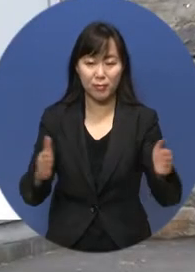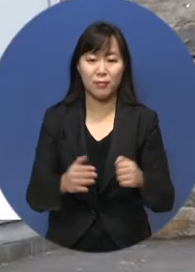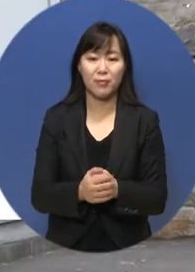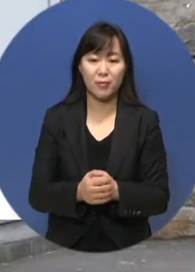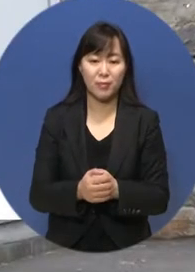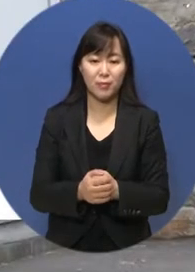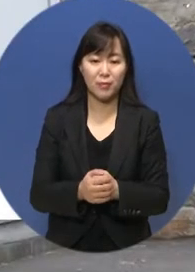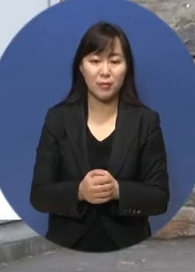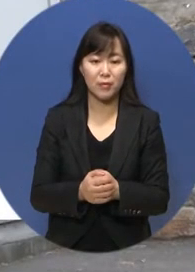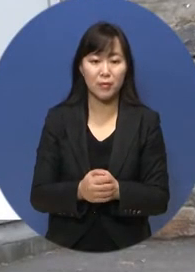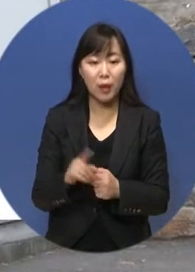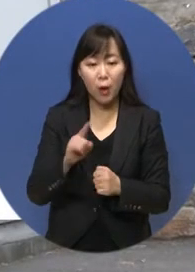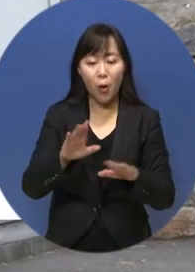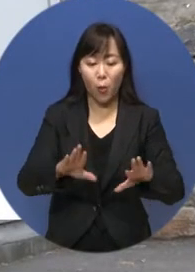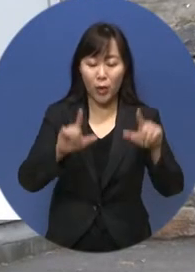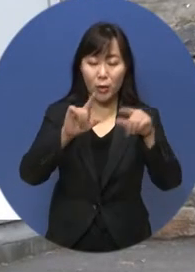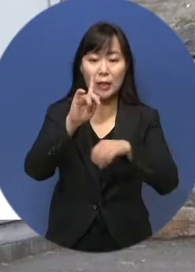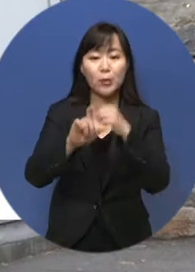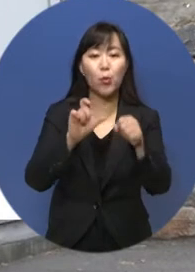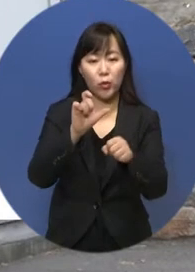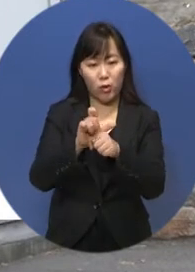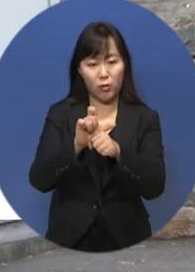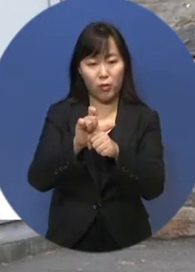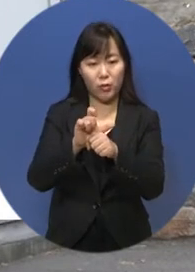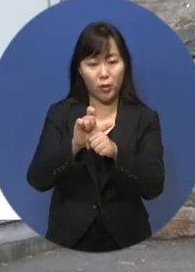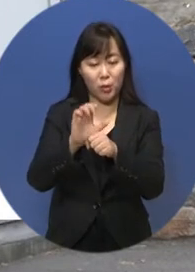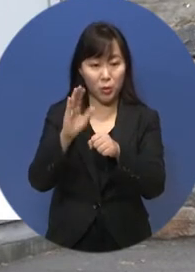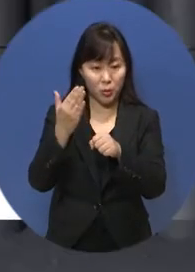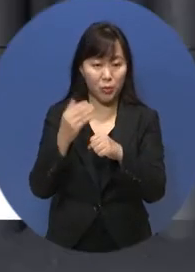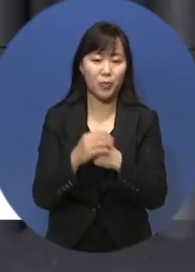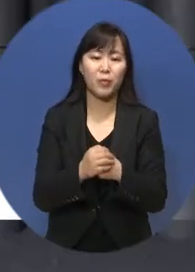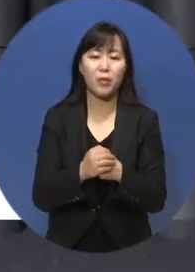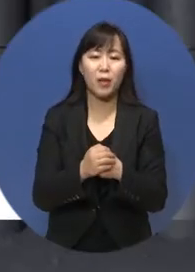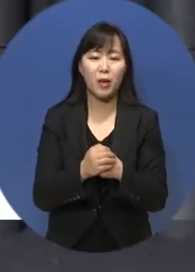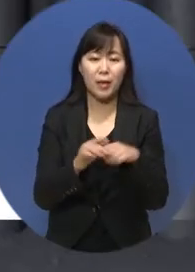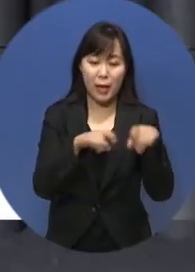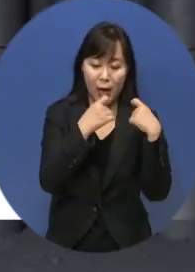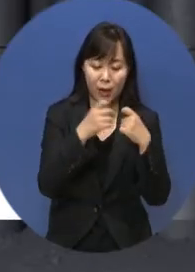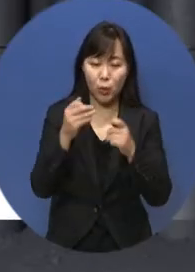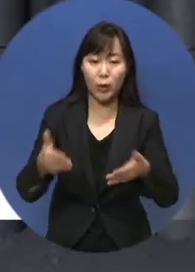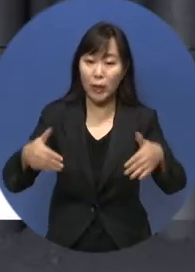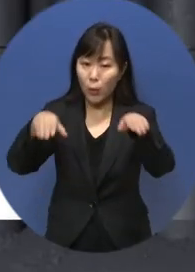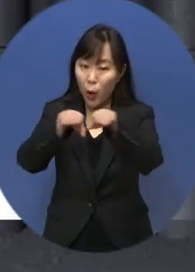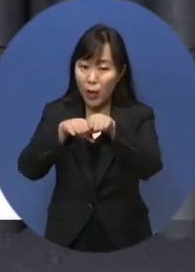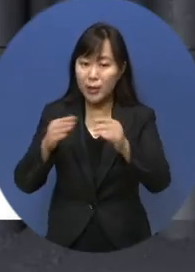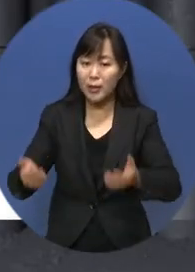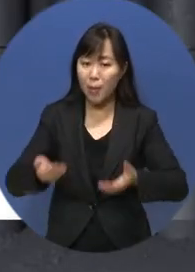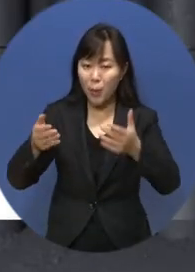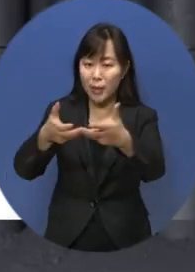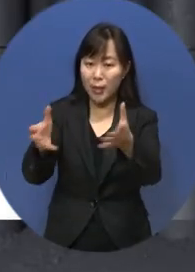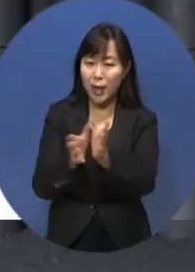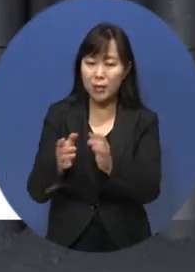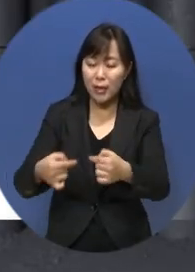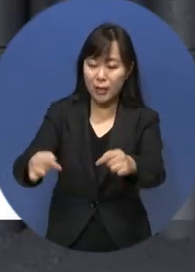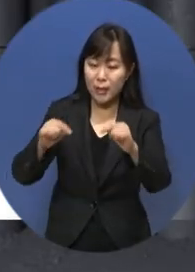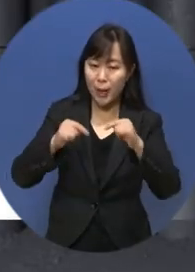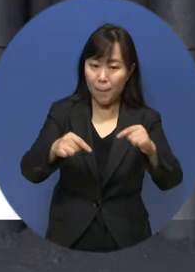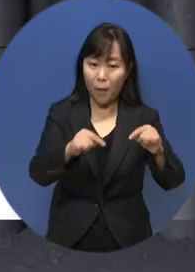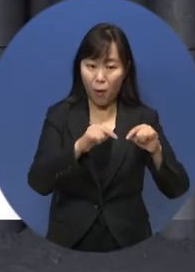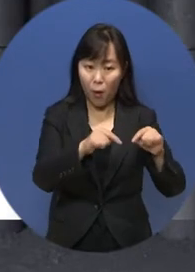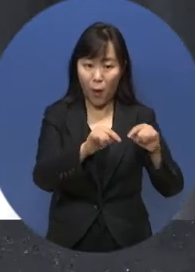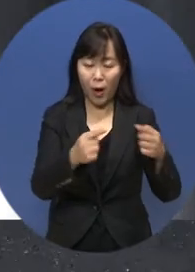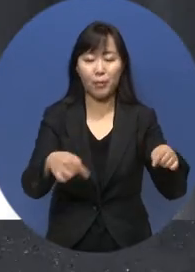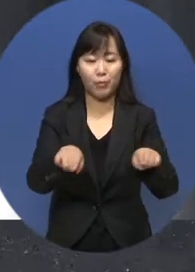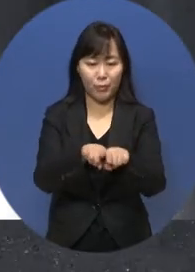사랑의 연탄 배달은 올해로 15년째를 맞이하고 있는 가운데 개인과 기관, 자원봉사단체의 참여 신청으로 이루어지고